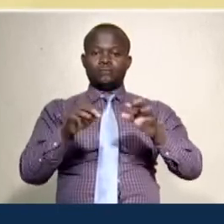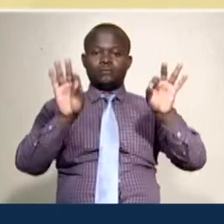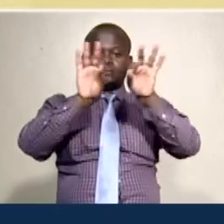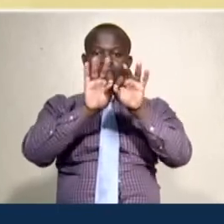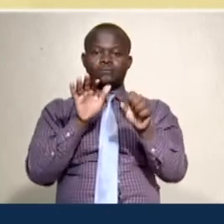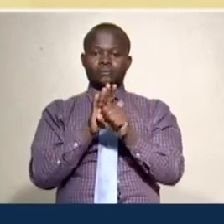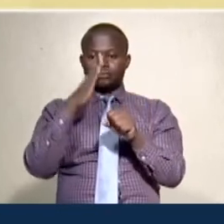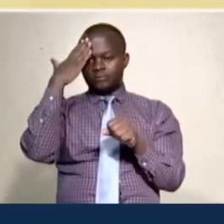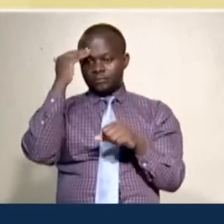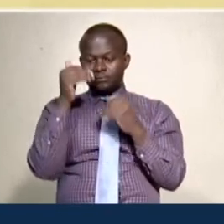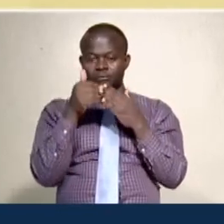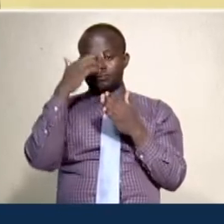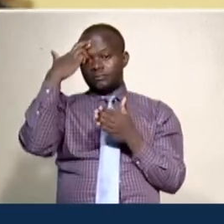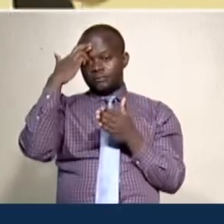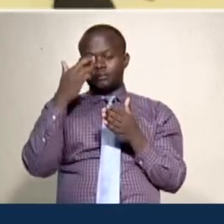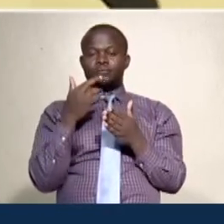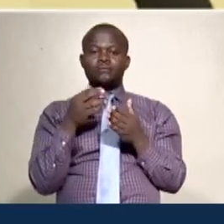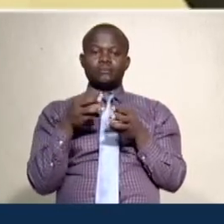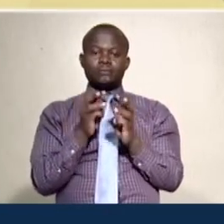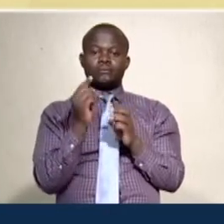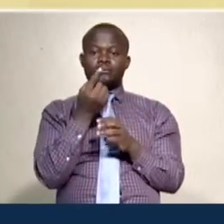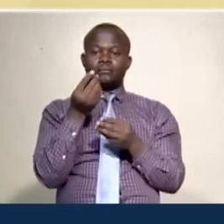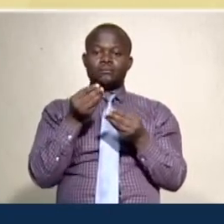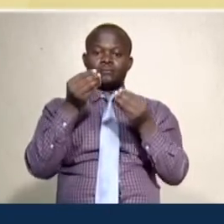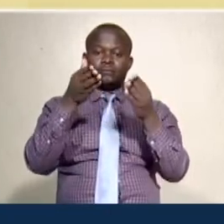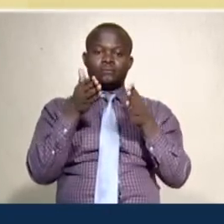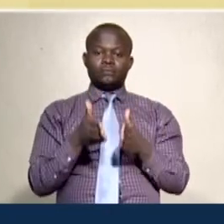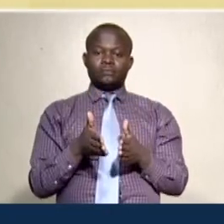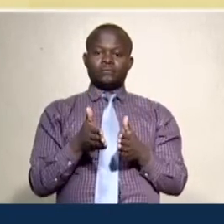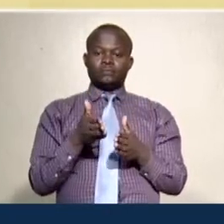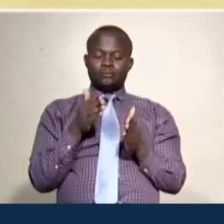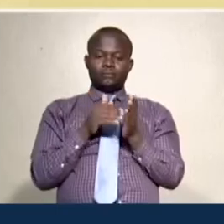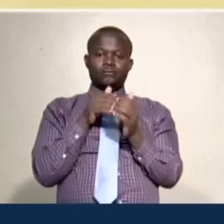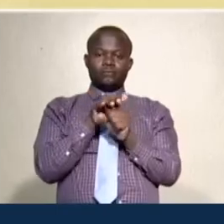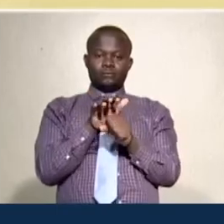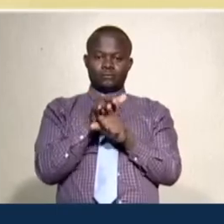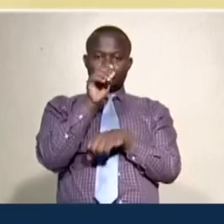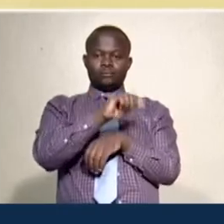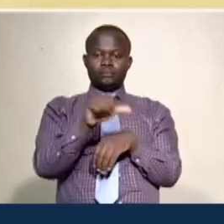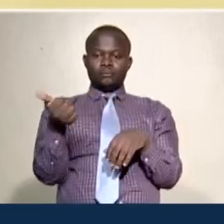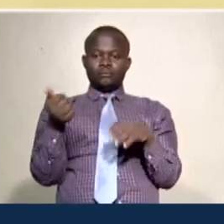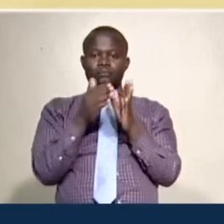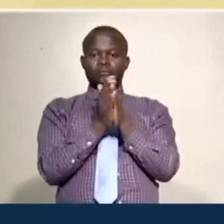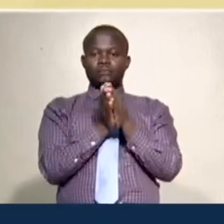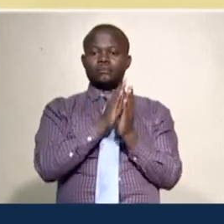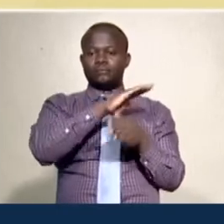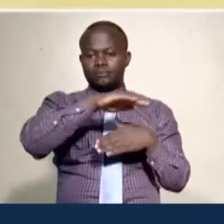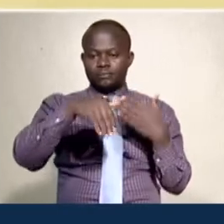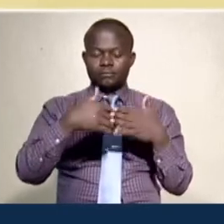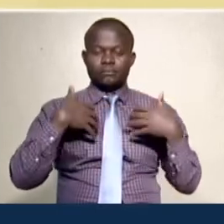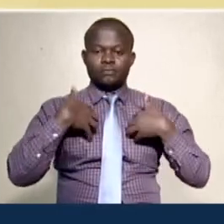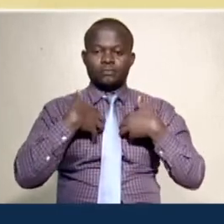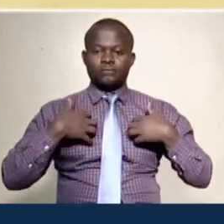cyane kuko kwibuka ni impano imwe Imana yahaye ikiremwa muntu cyane cyane kuruta izindi nyamaswa zose.